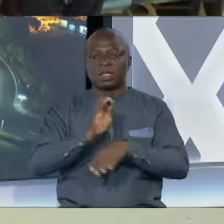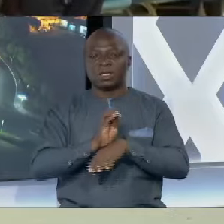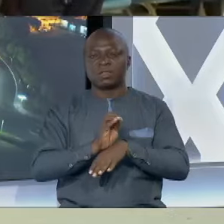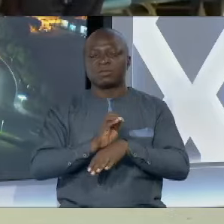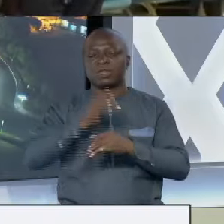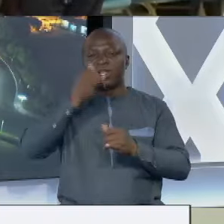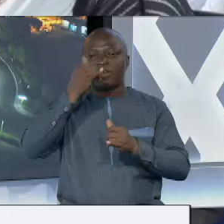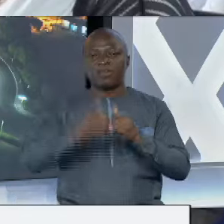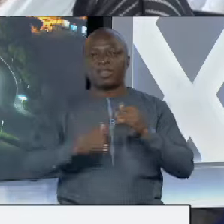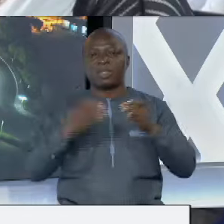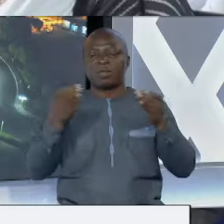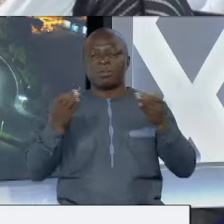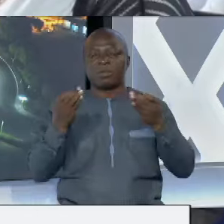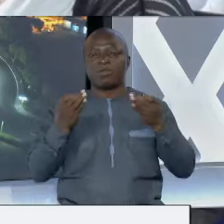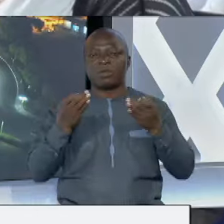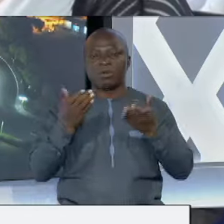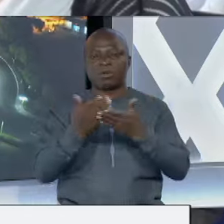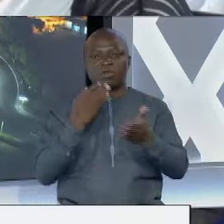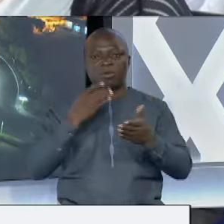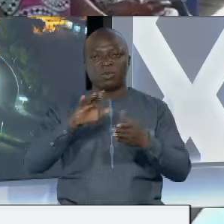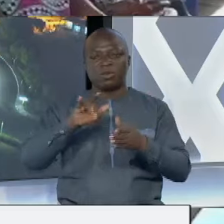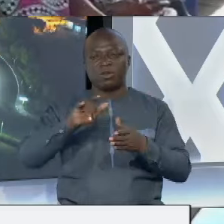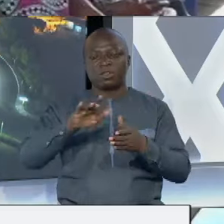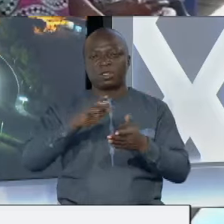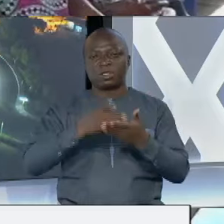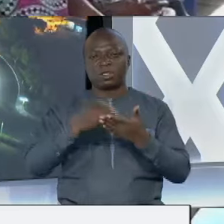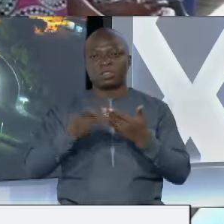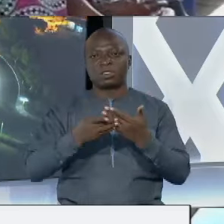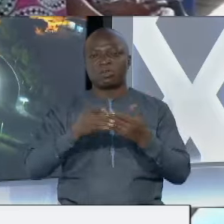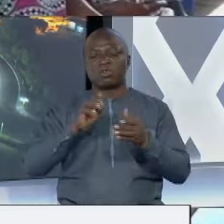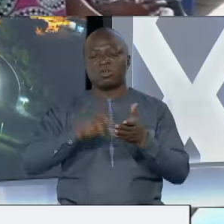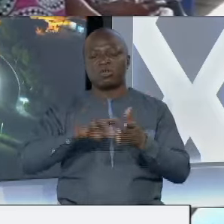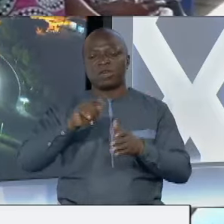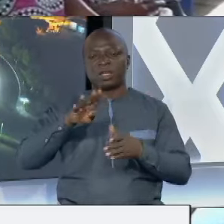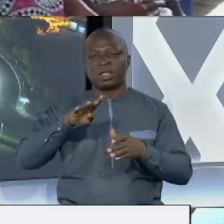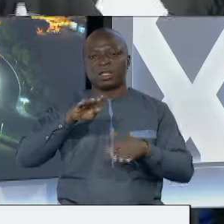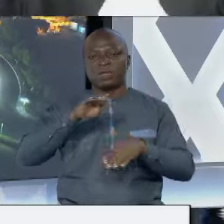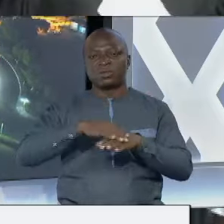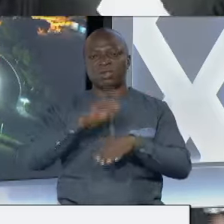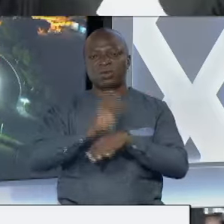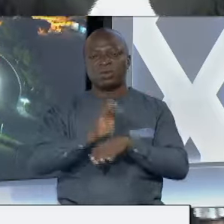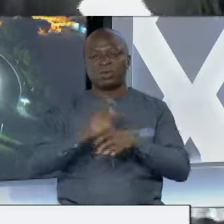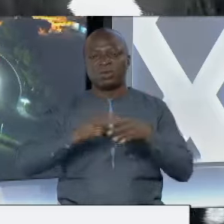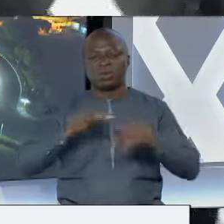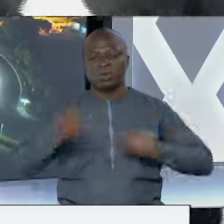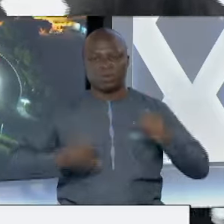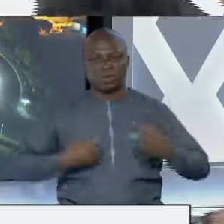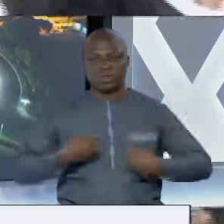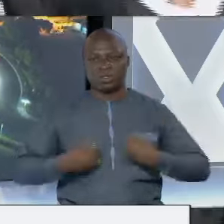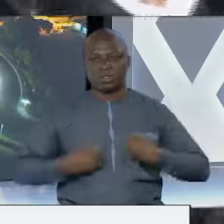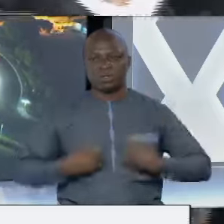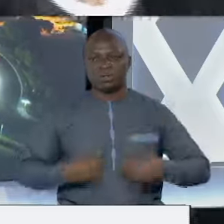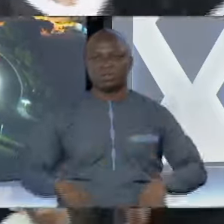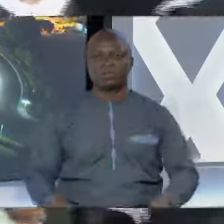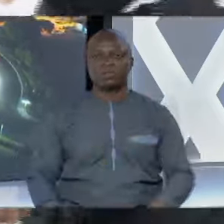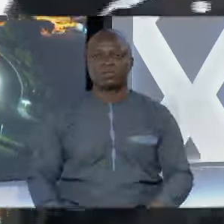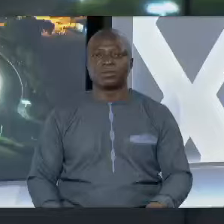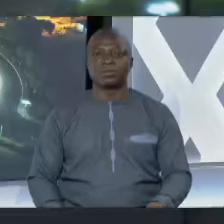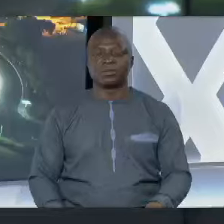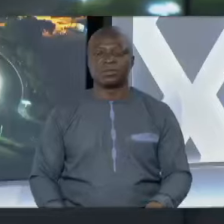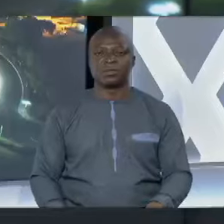l'apothéose est prévue le 15 décembre 2024 avec un culte suivi de réjouissance.